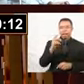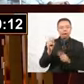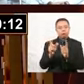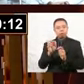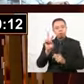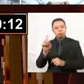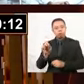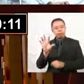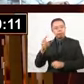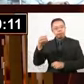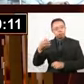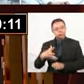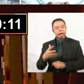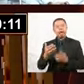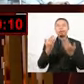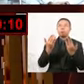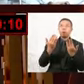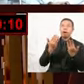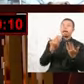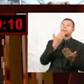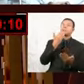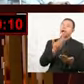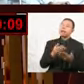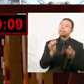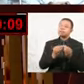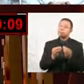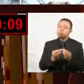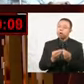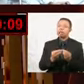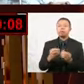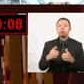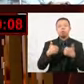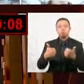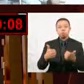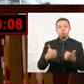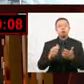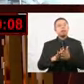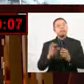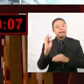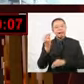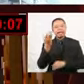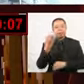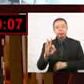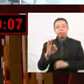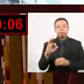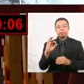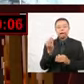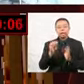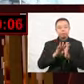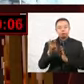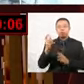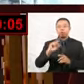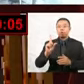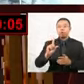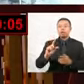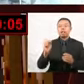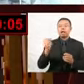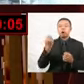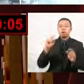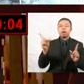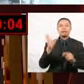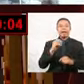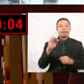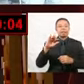mudah-mudahan rasa Terima kasih ini menguatkan bahwa Jakarta Baru Jakarta madu hutang lunas di hari